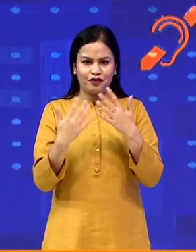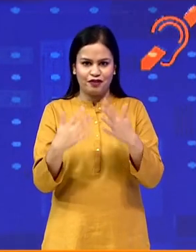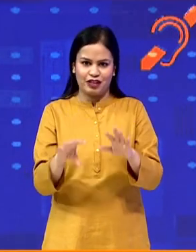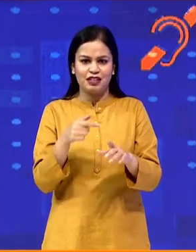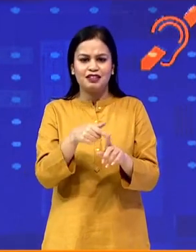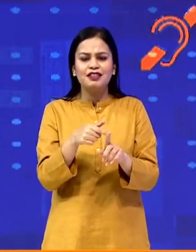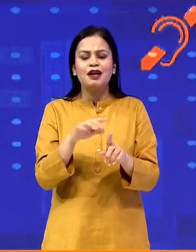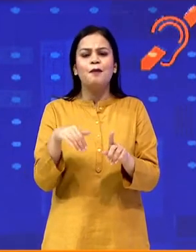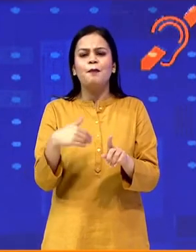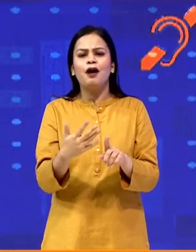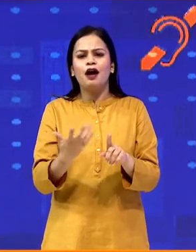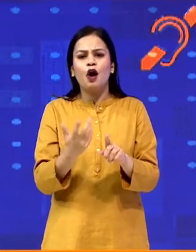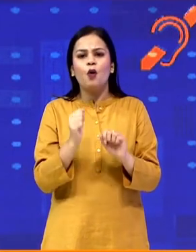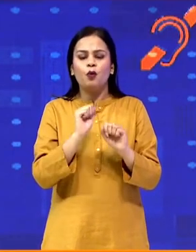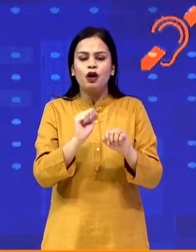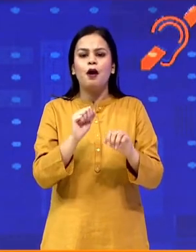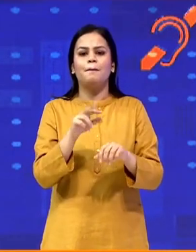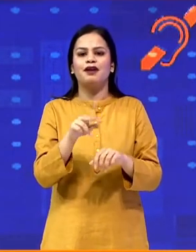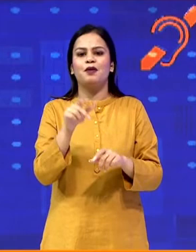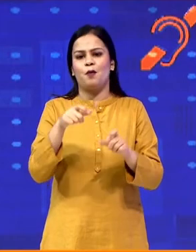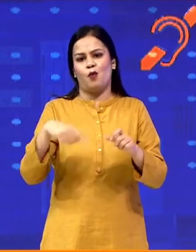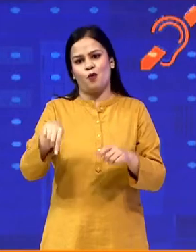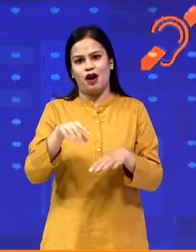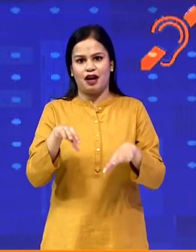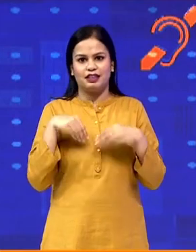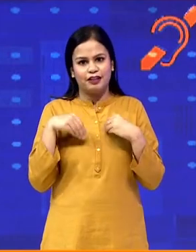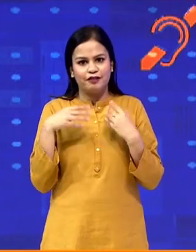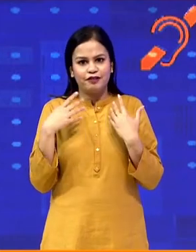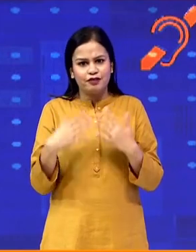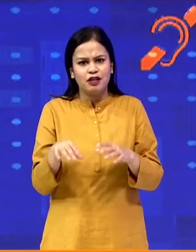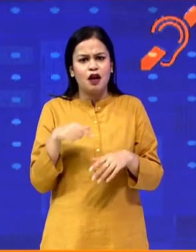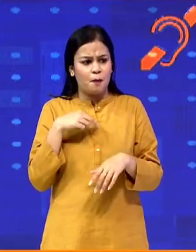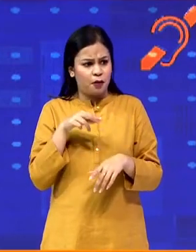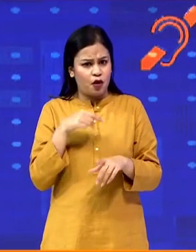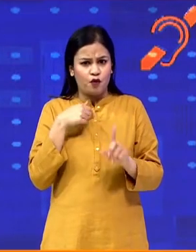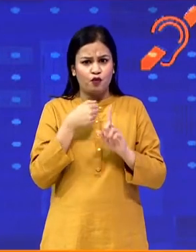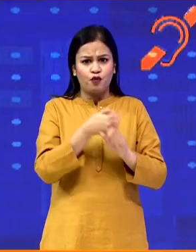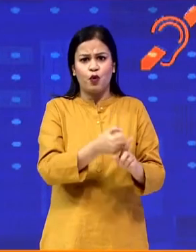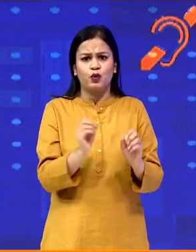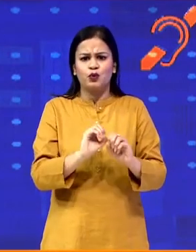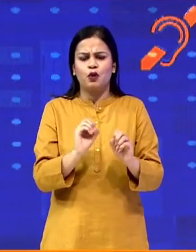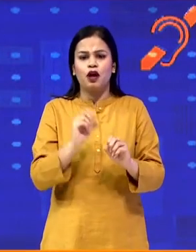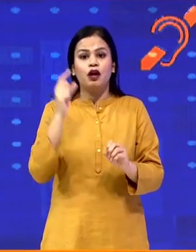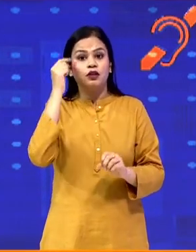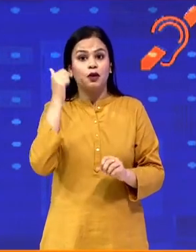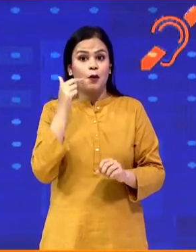तो उसकी एक्सेप्ट मिली होगी मैं पछता नहीं हूं